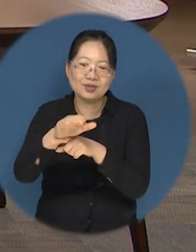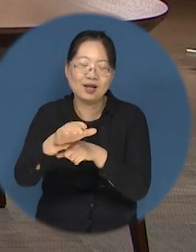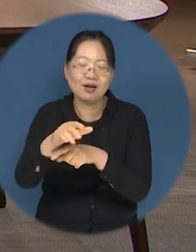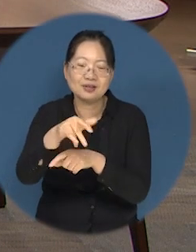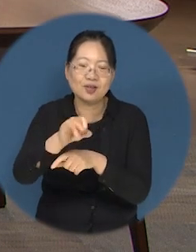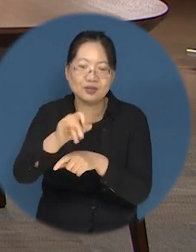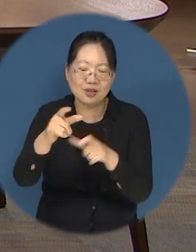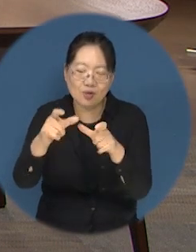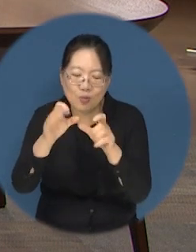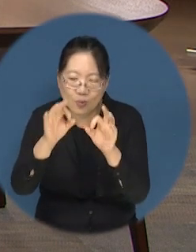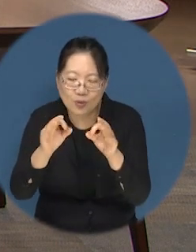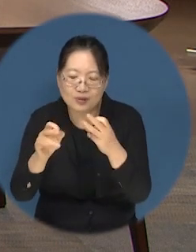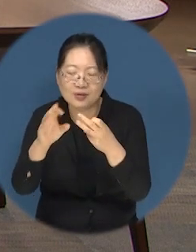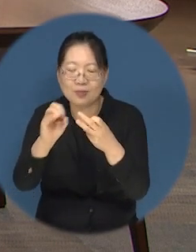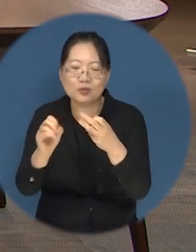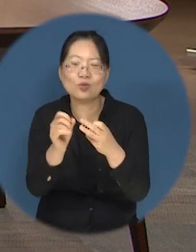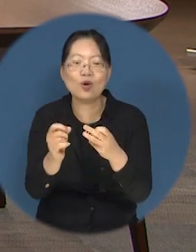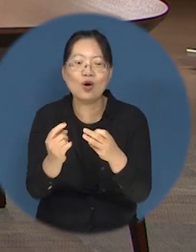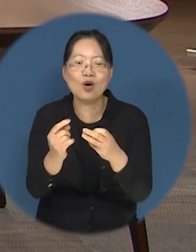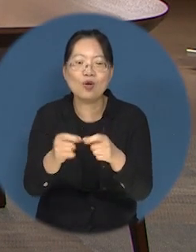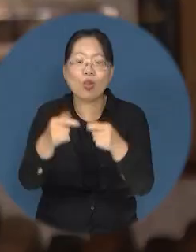13%까지 올라간다는 거고 저도 놀랐습니다.